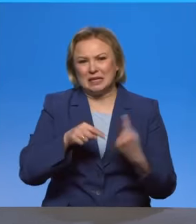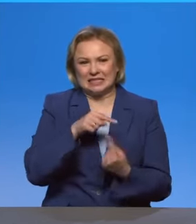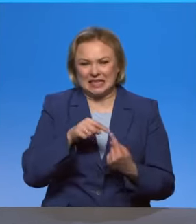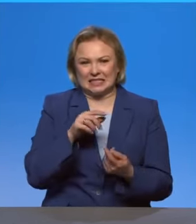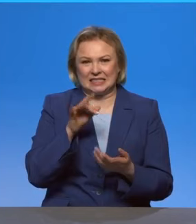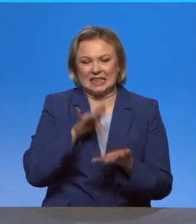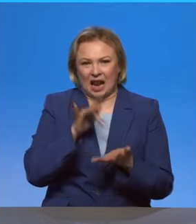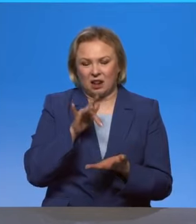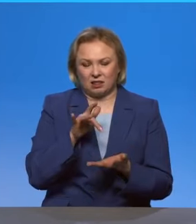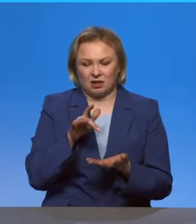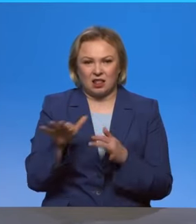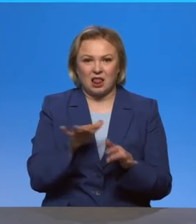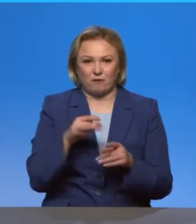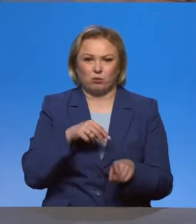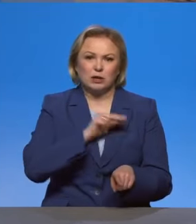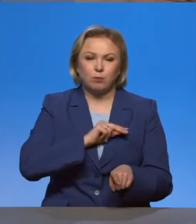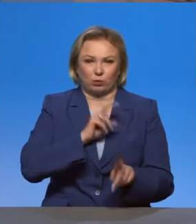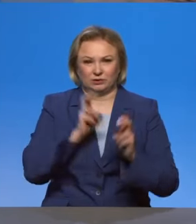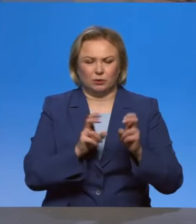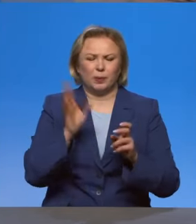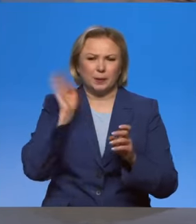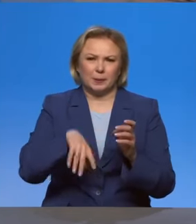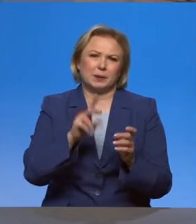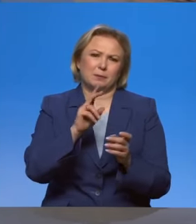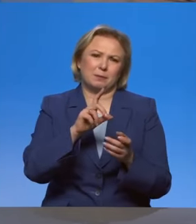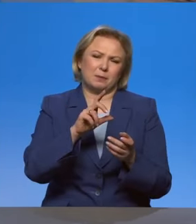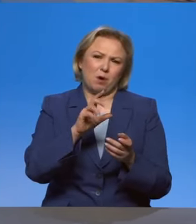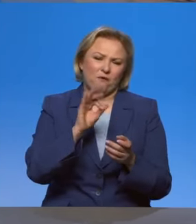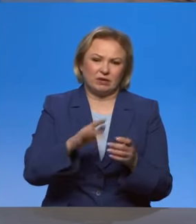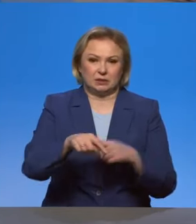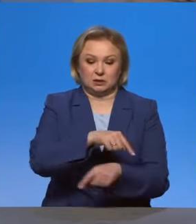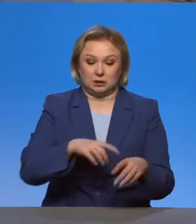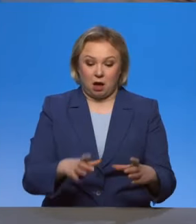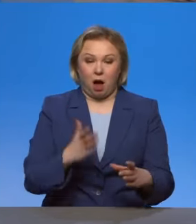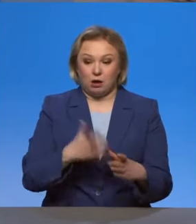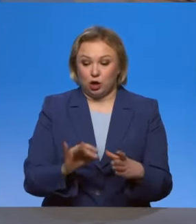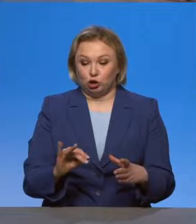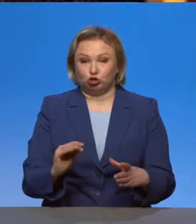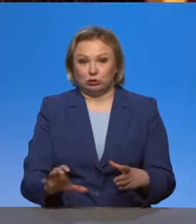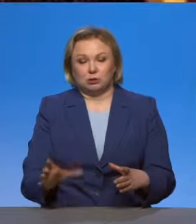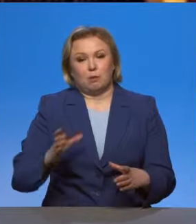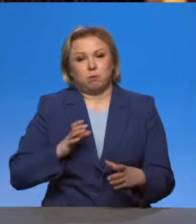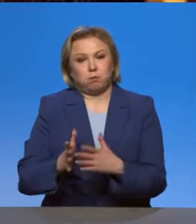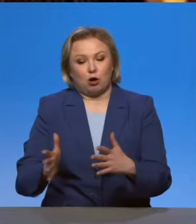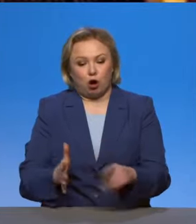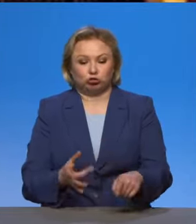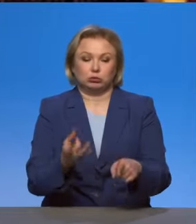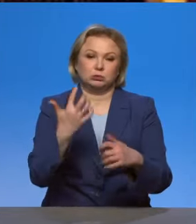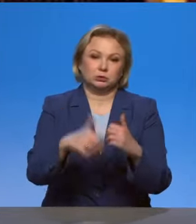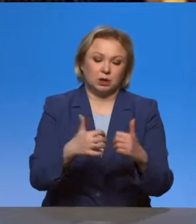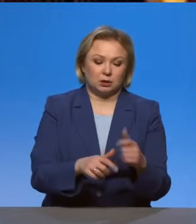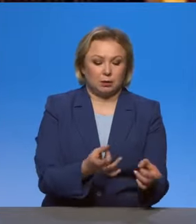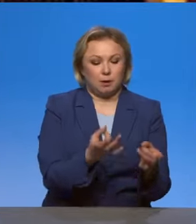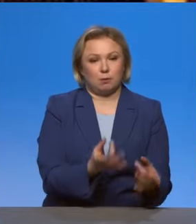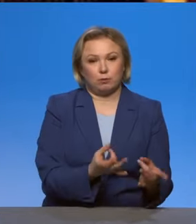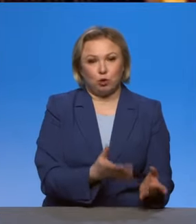деловой район, а дальше есть разные типы ИЖС. Есть побогаче ИЖС, попроще ИЖС, такой ИЖС, сякой